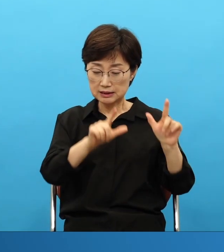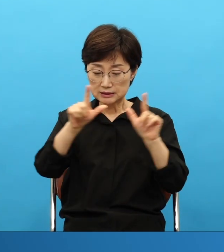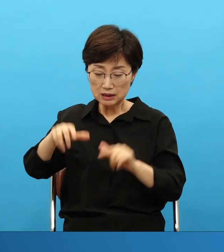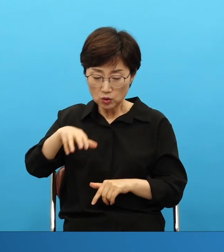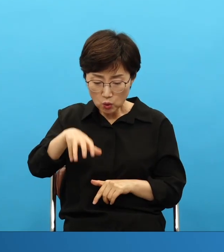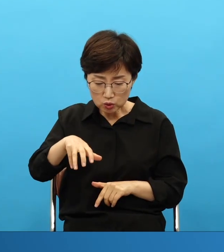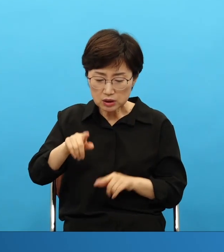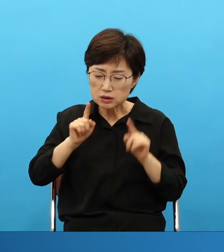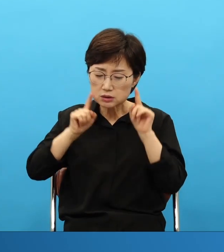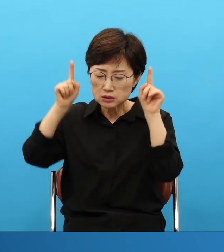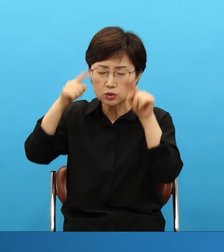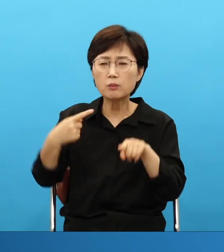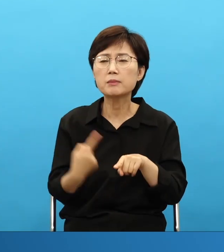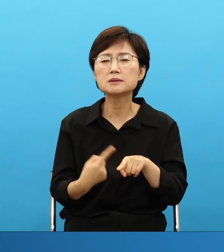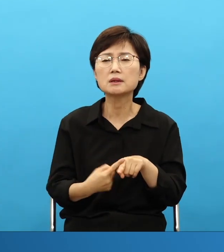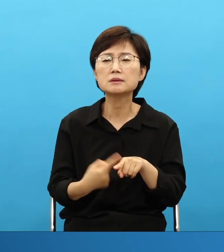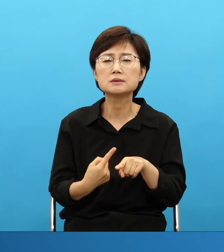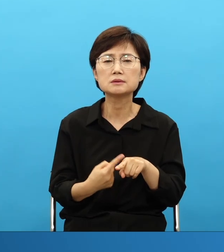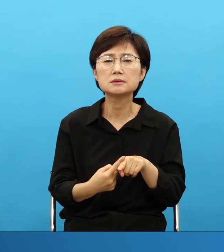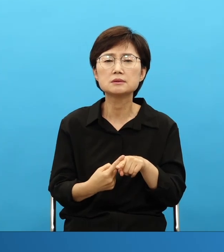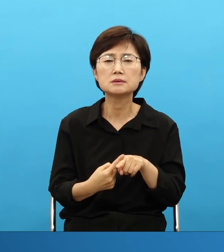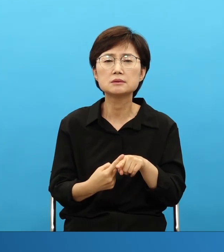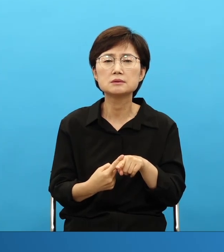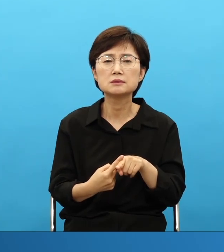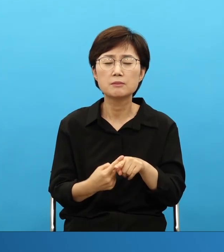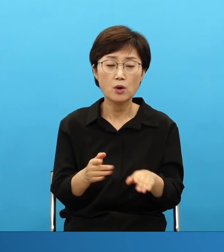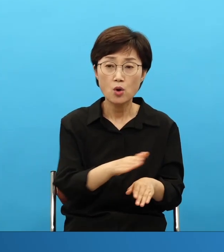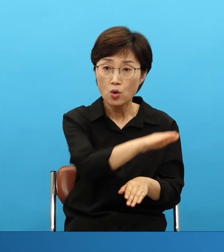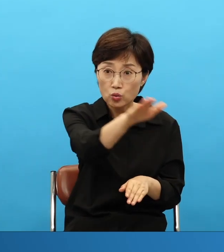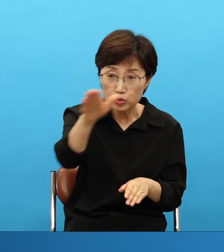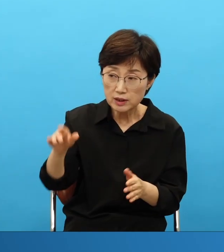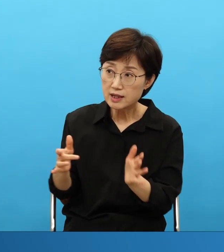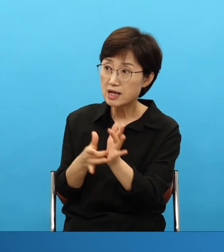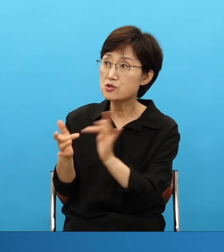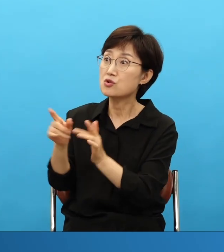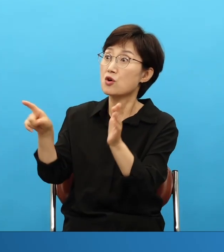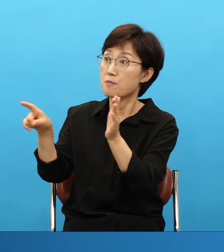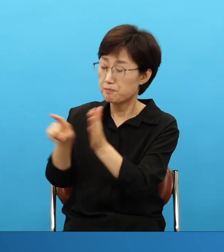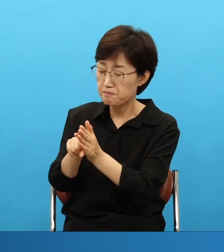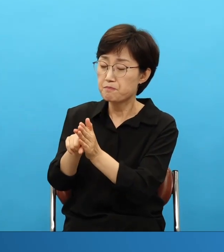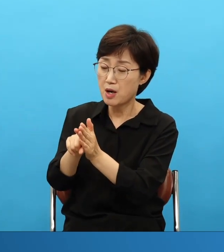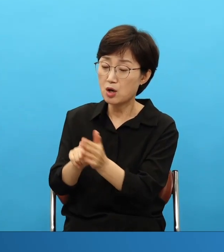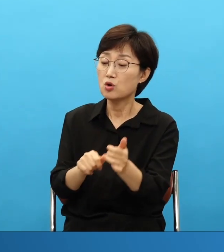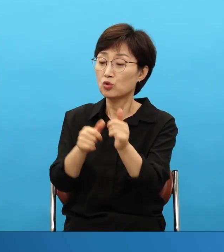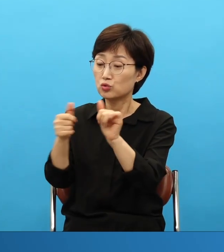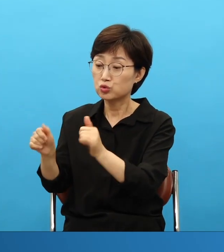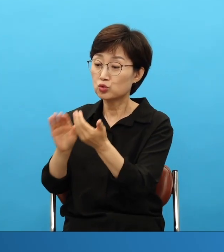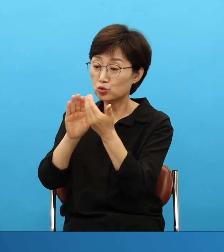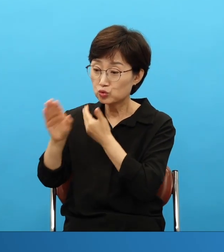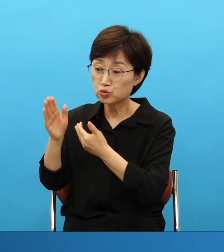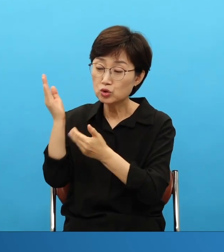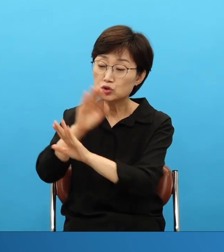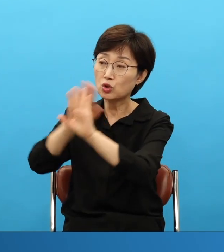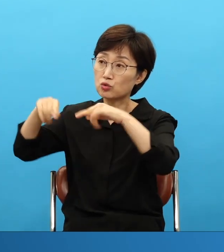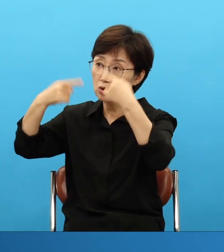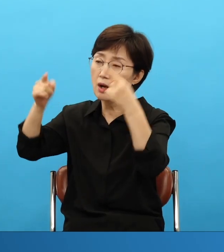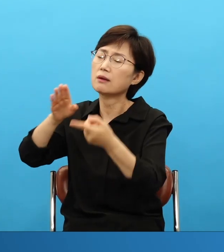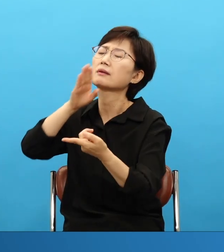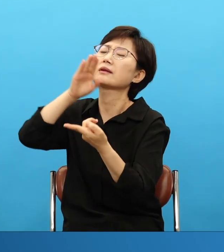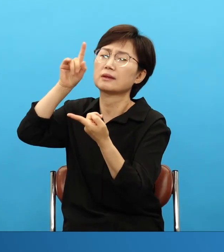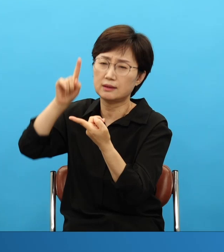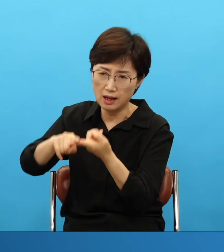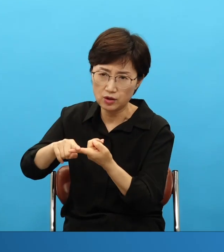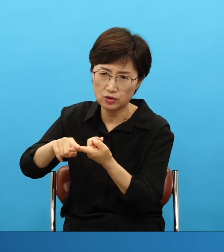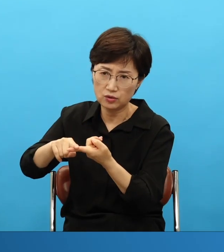미난 죽어서 우리 영혼이 영원히 천국 간다 당연한 얘긴데 지금 하나님의 나라 누리는